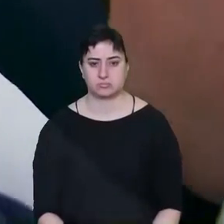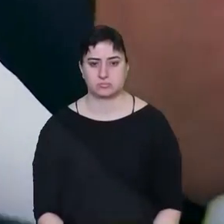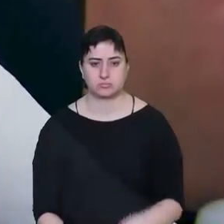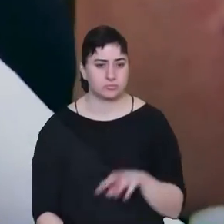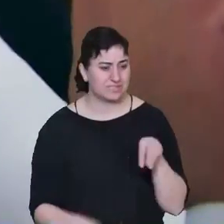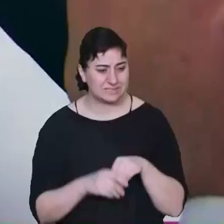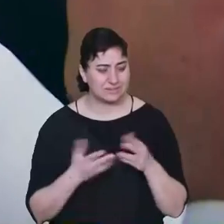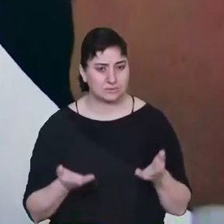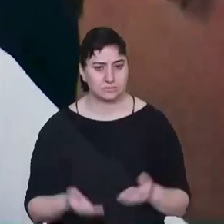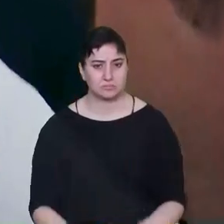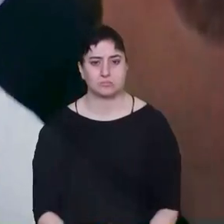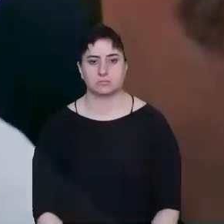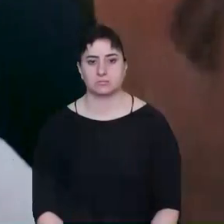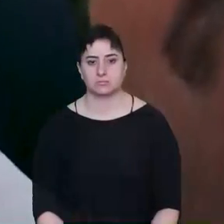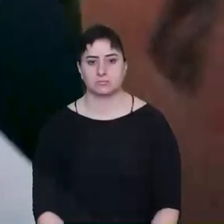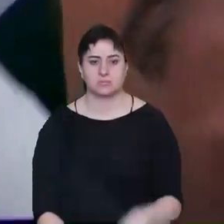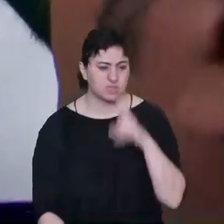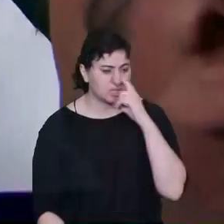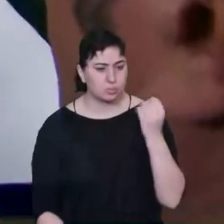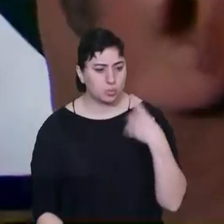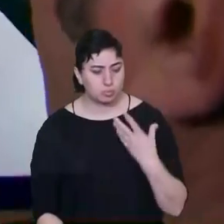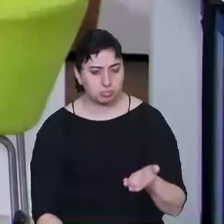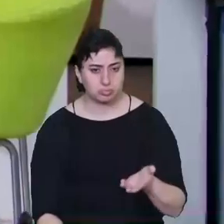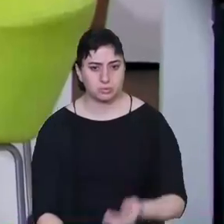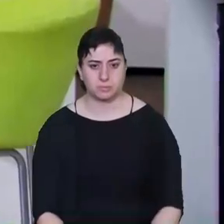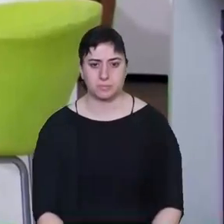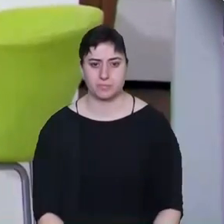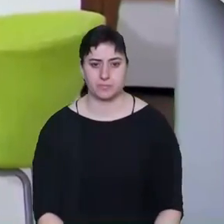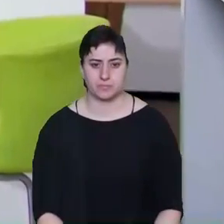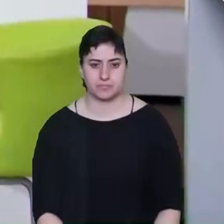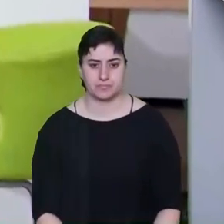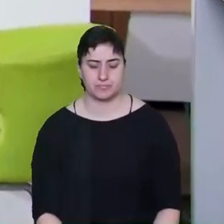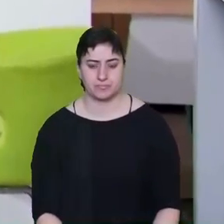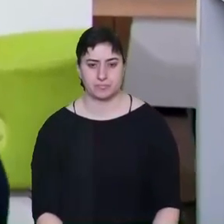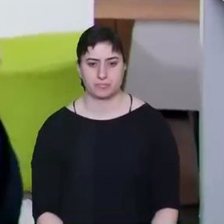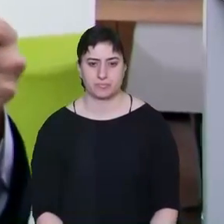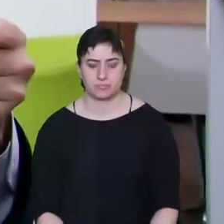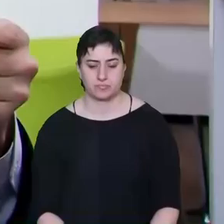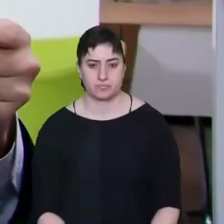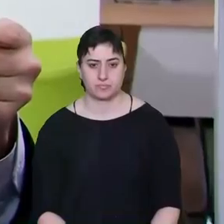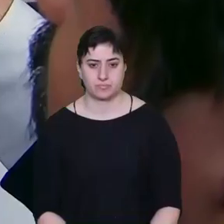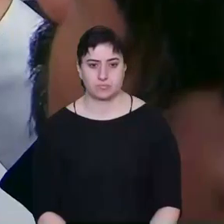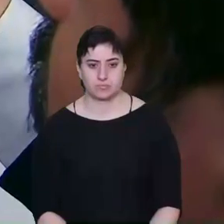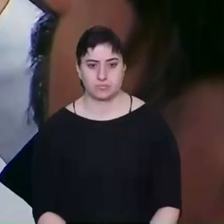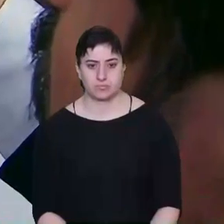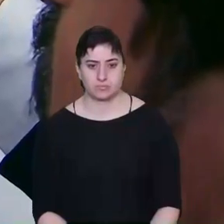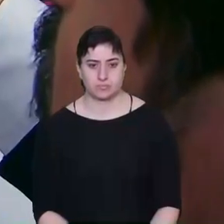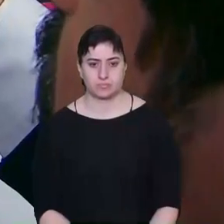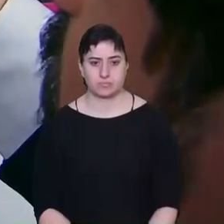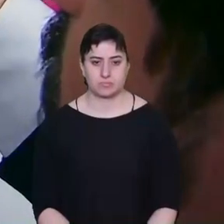Bunlar ne ya? Kim gönderdi acaba? Telefonla notu eline aldı.